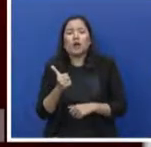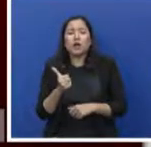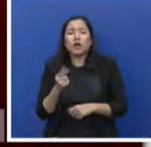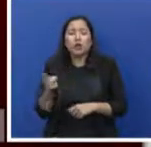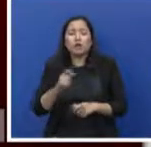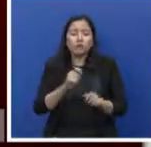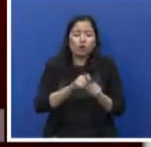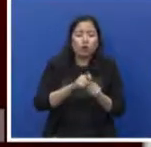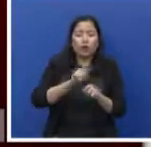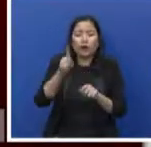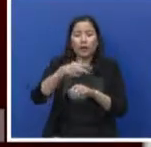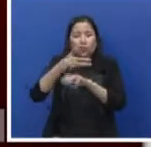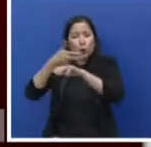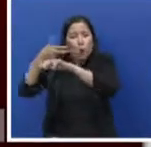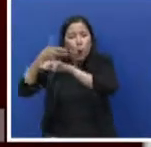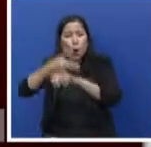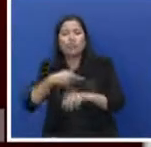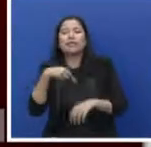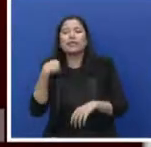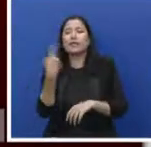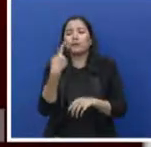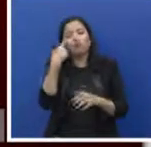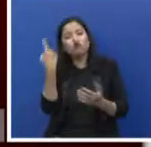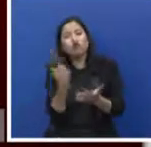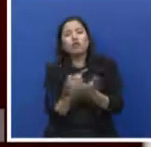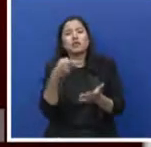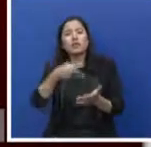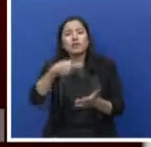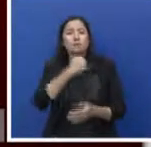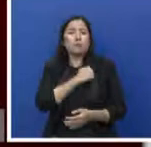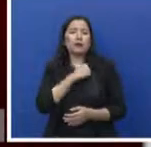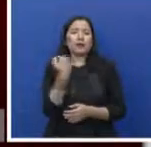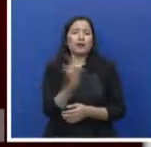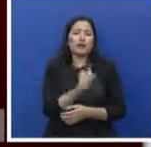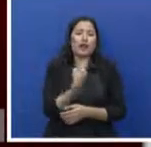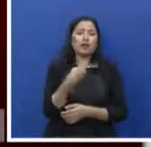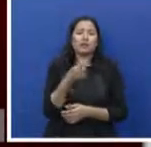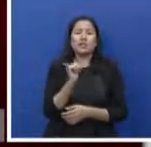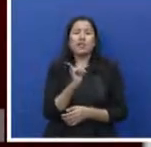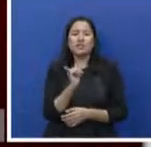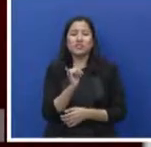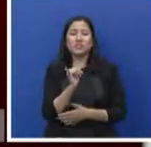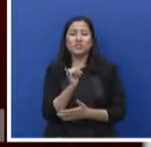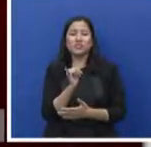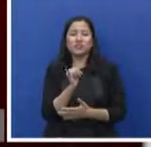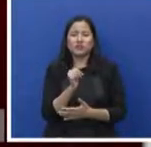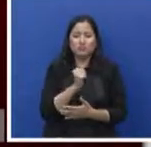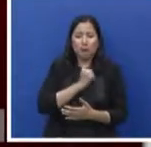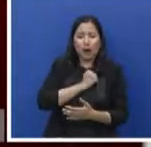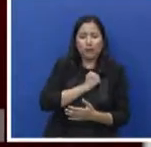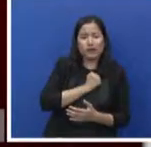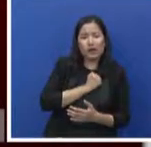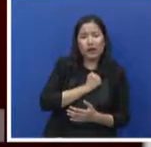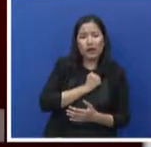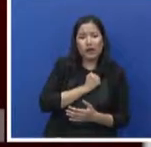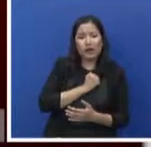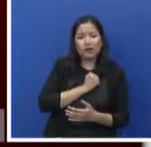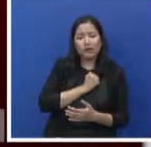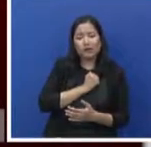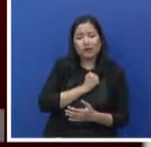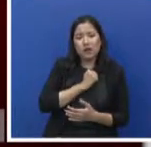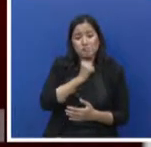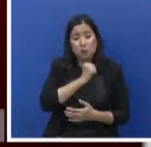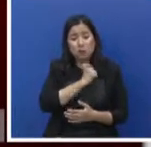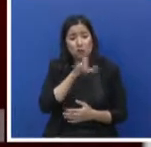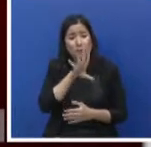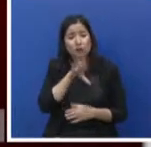dengan drone dan video yang lebih bagus. Dan kita buktikan bahwa bangsa kita bukan hanya bangsa yang